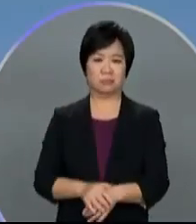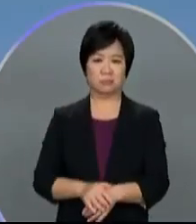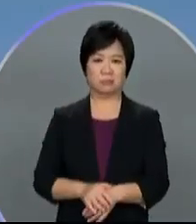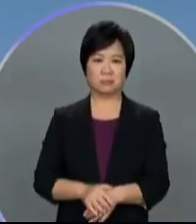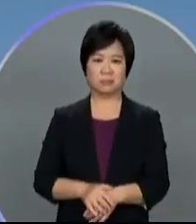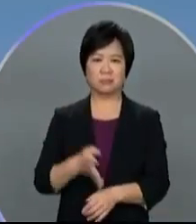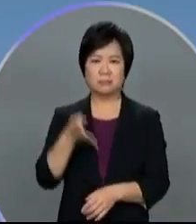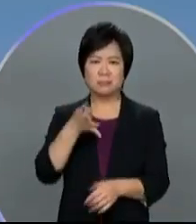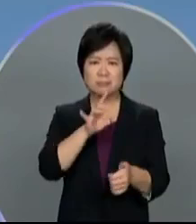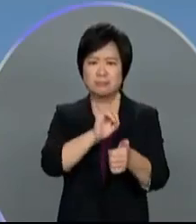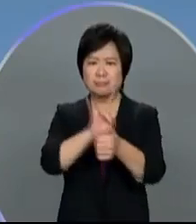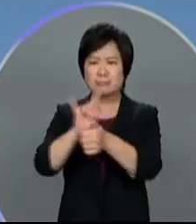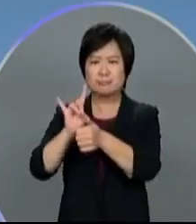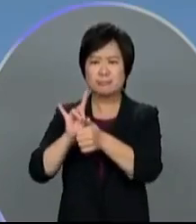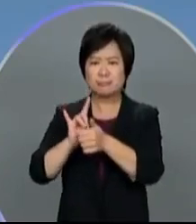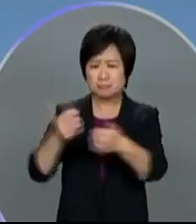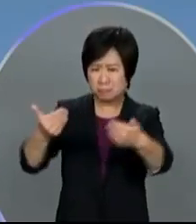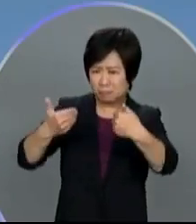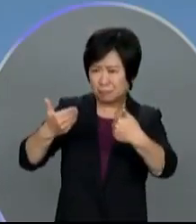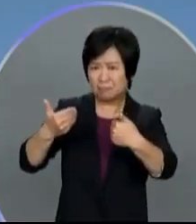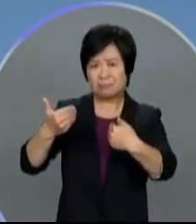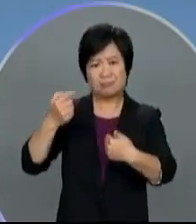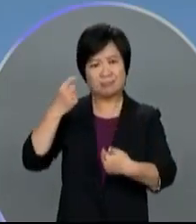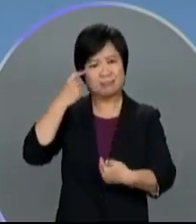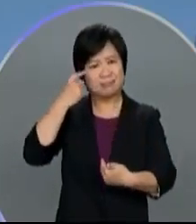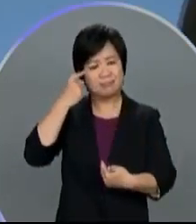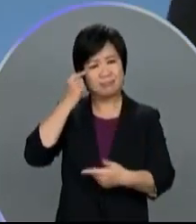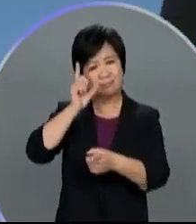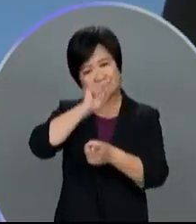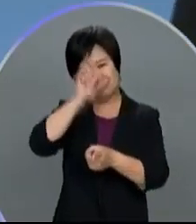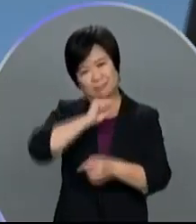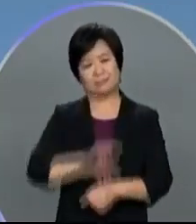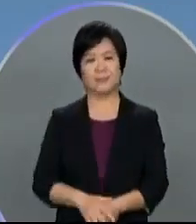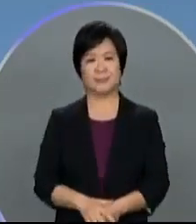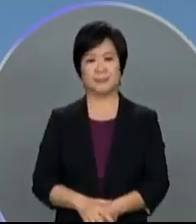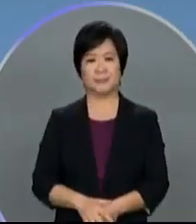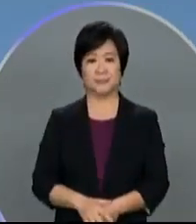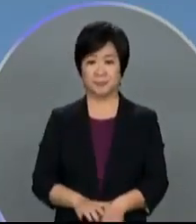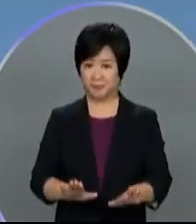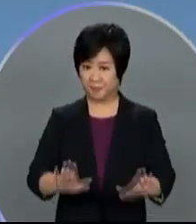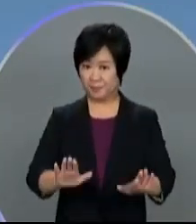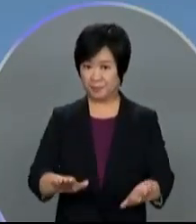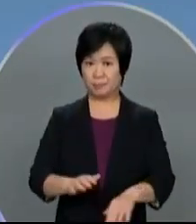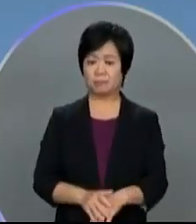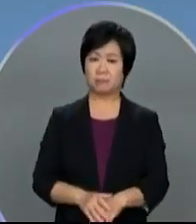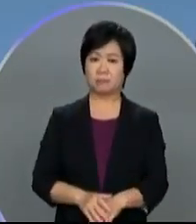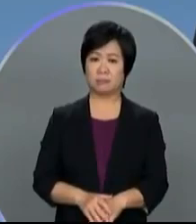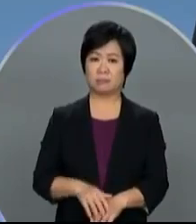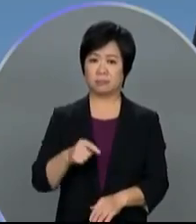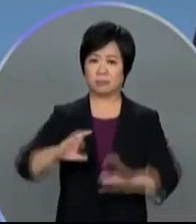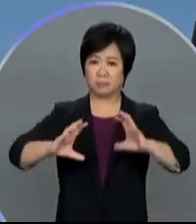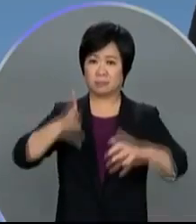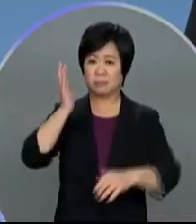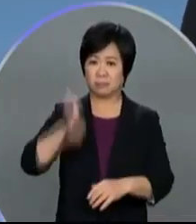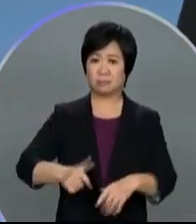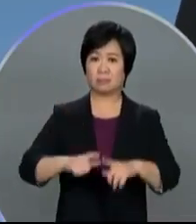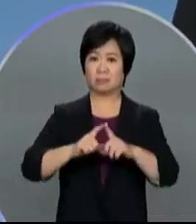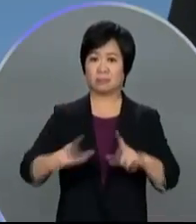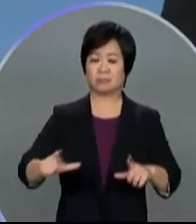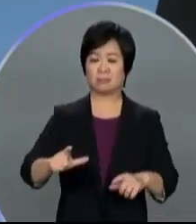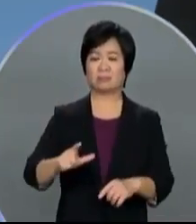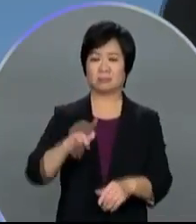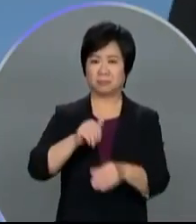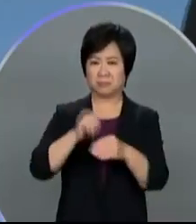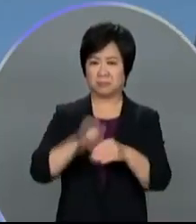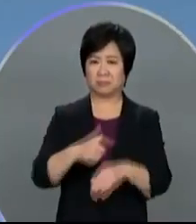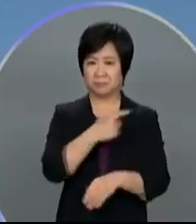4个欺骗说，让我觉得又来了。这里毕竟是总统大选的电视